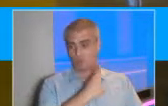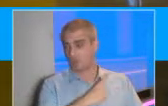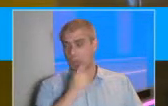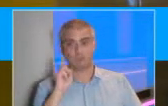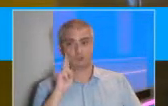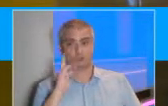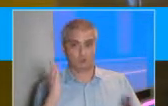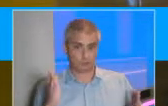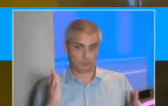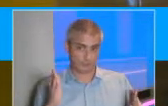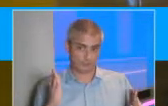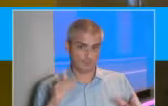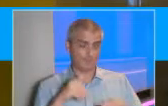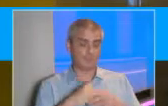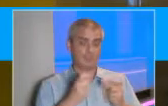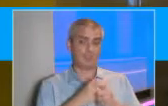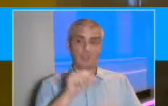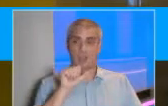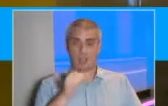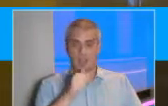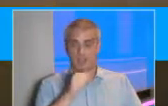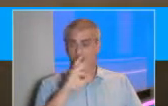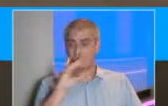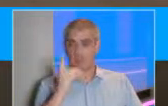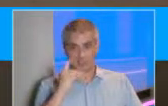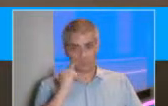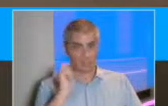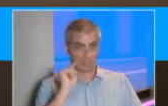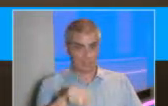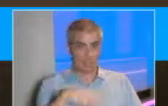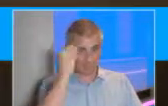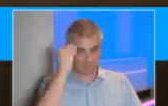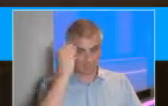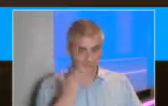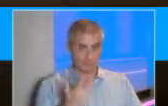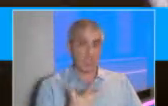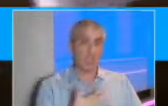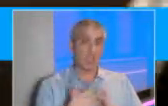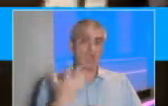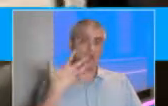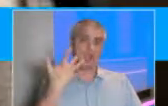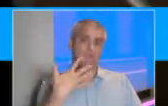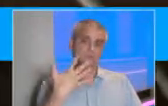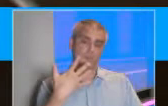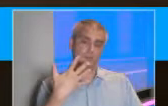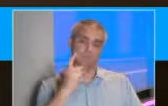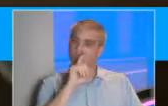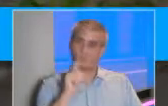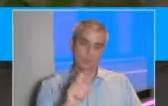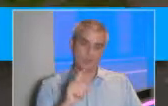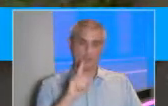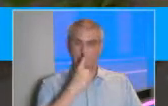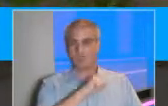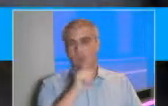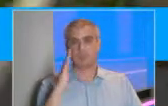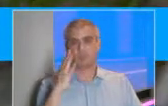שישי, כיתות א' עד ד' שכן יגיעו לבתי הספר, רק 5 ימים, ככל הנראה, ראשון